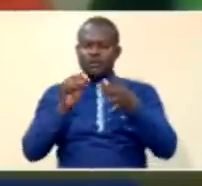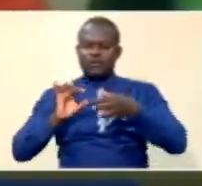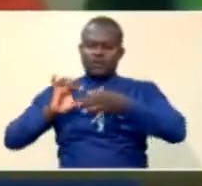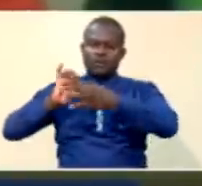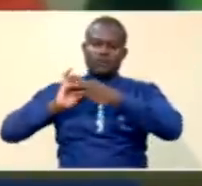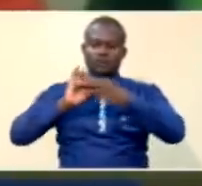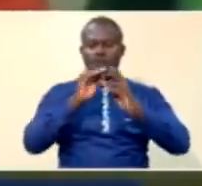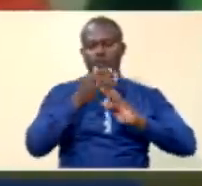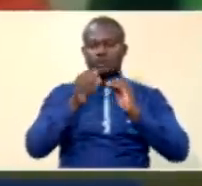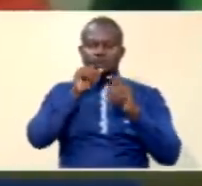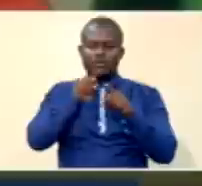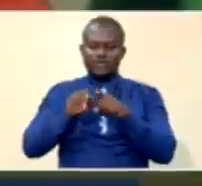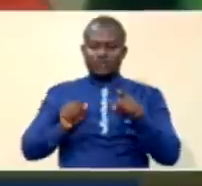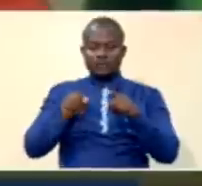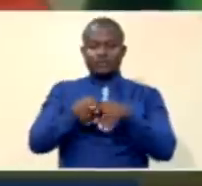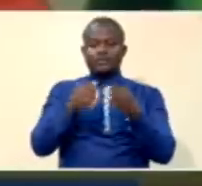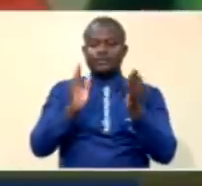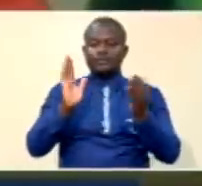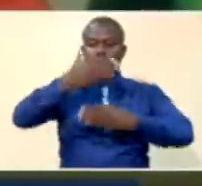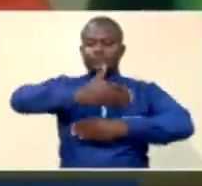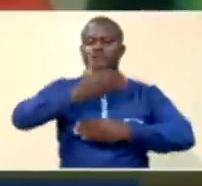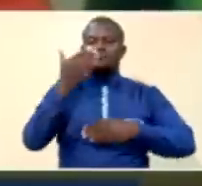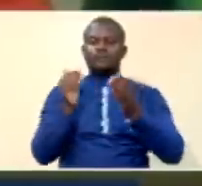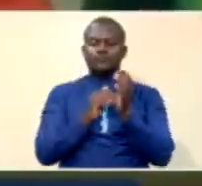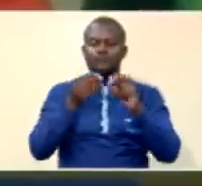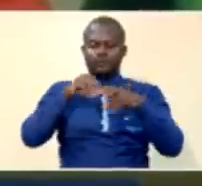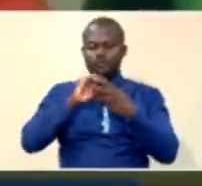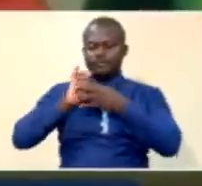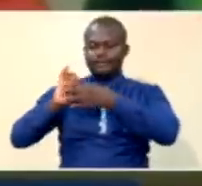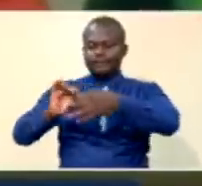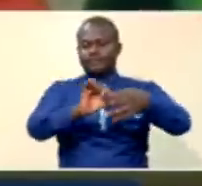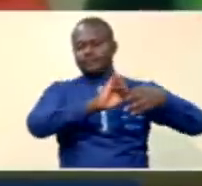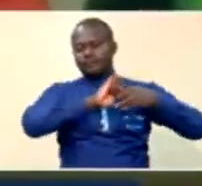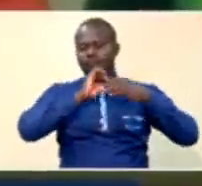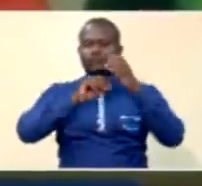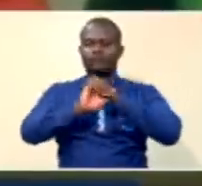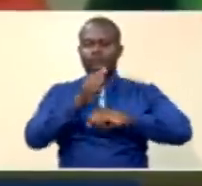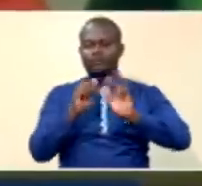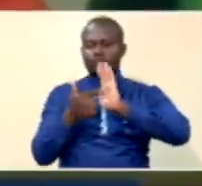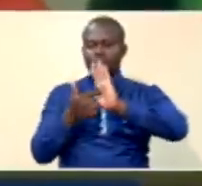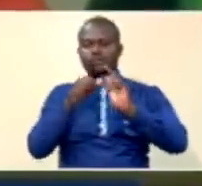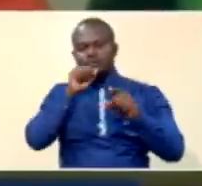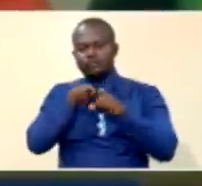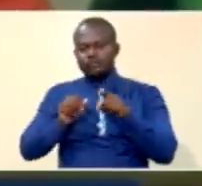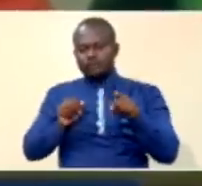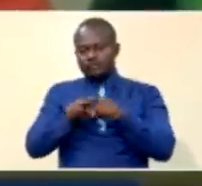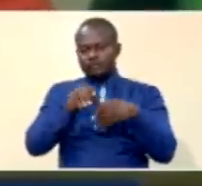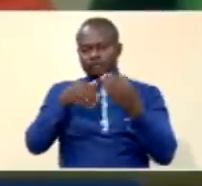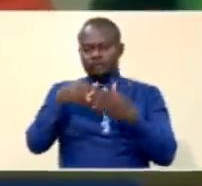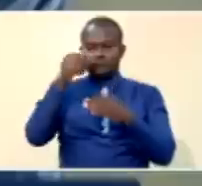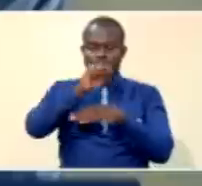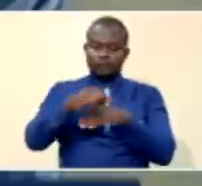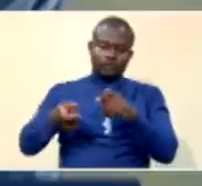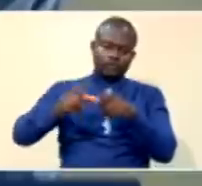hagati y'abavandimwe gufungurwa kw'imipaka harimo kubaho ubufatanye ibikorwa bigaragaza ubuvandimwe birimo kurushaho